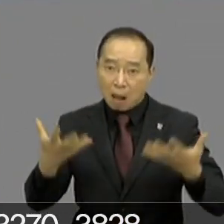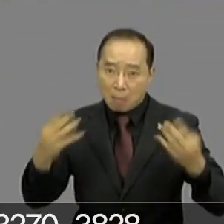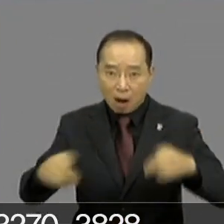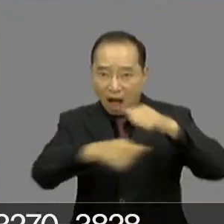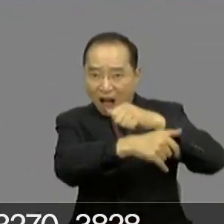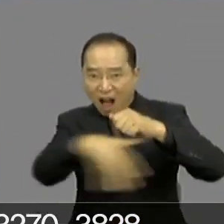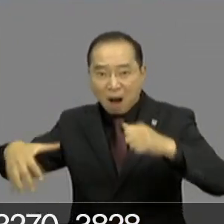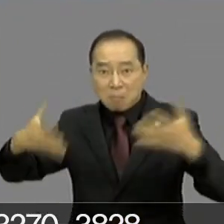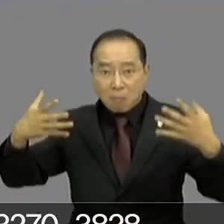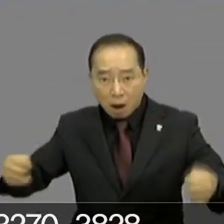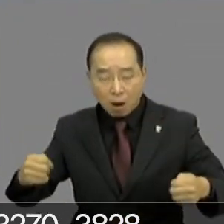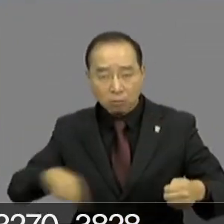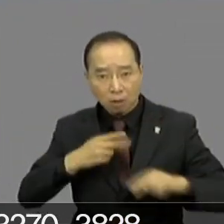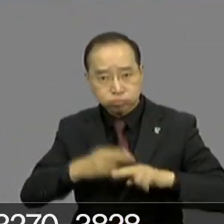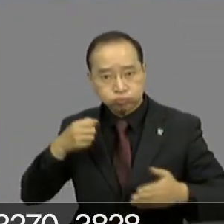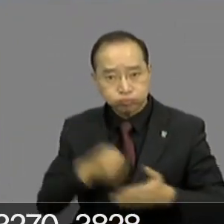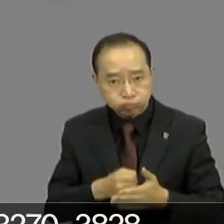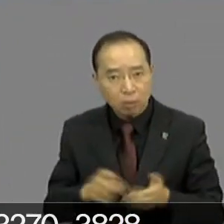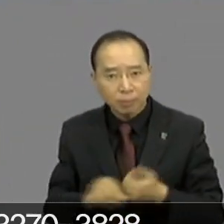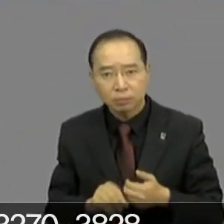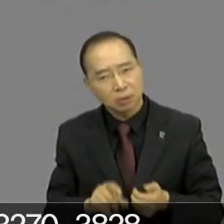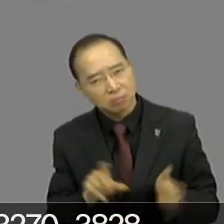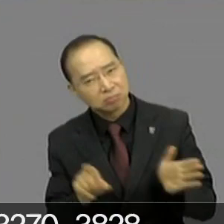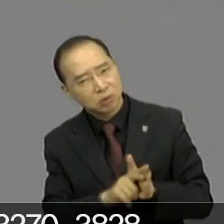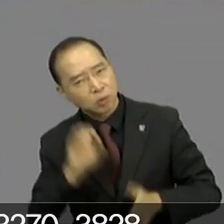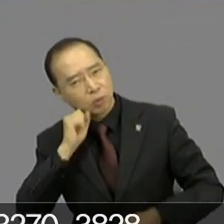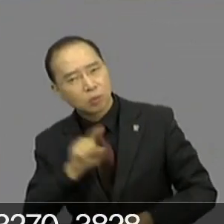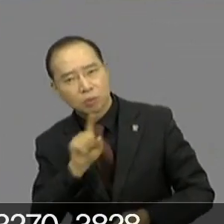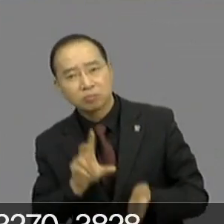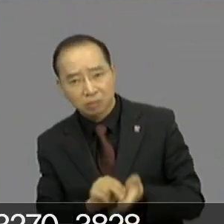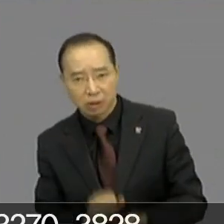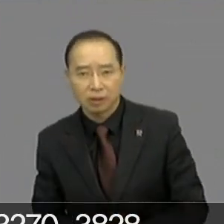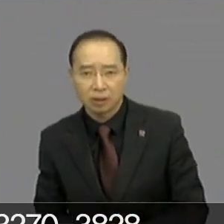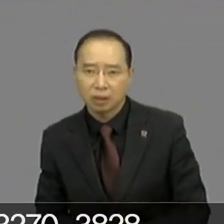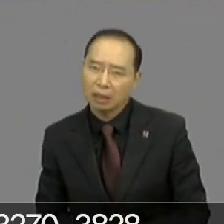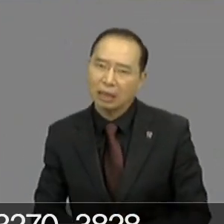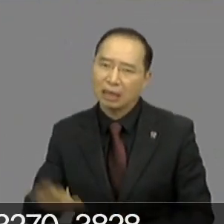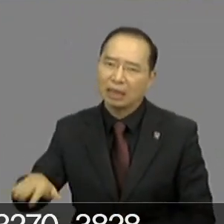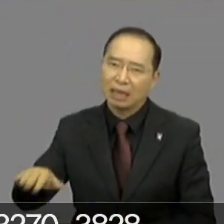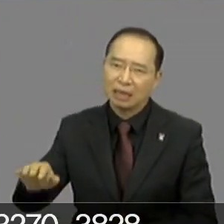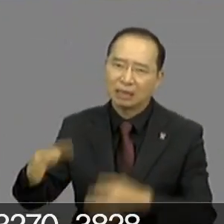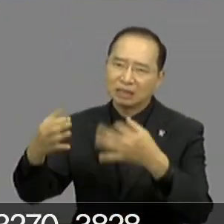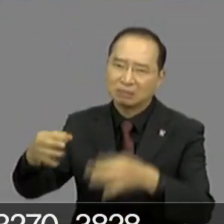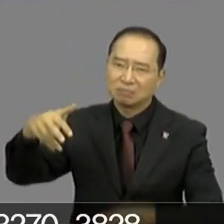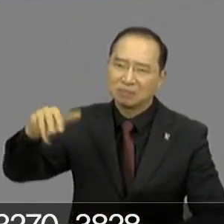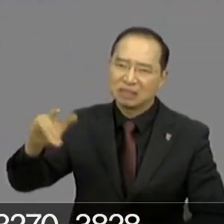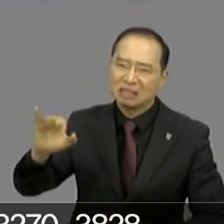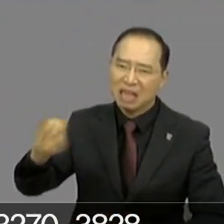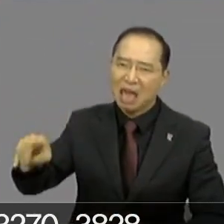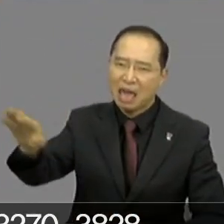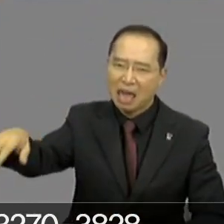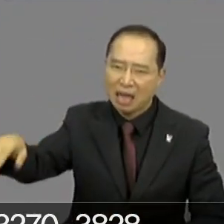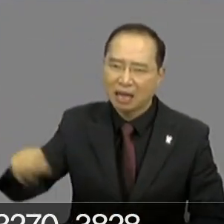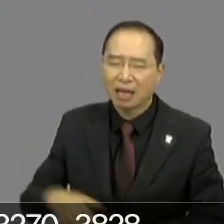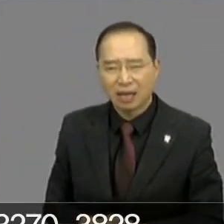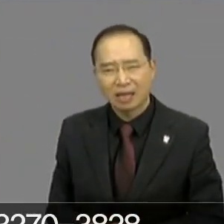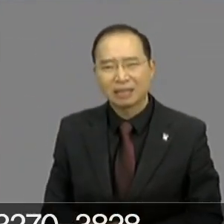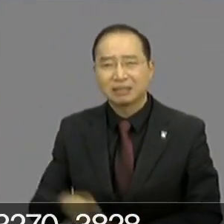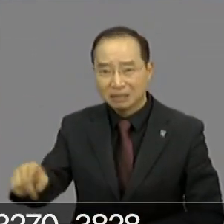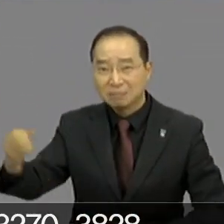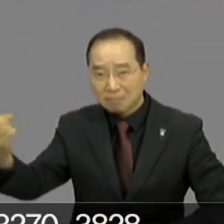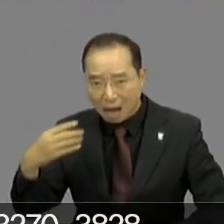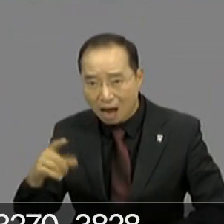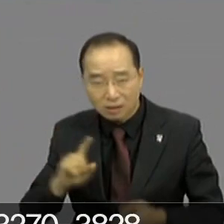해 보면 얼마 남지 않았읍니다 나오늘 1 김진의 의원님께서 그렇게 발언 하신 거에 대해서 세월호 유가족들이 굉장히 가슴아 크게